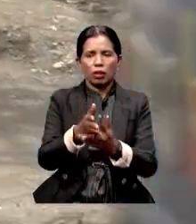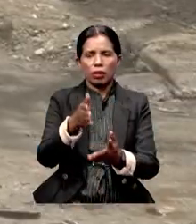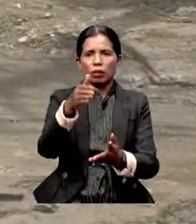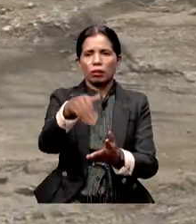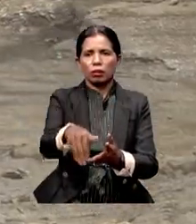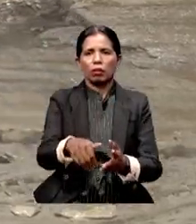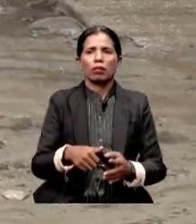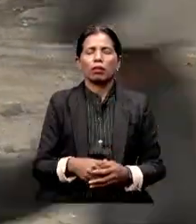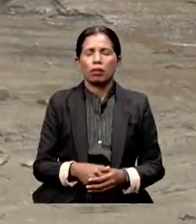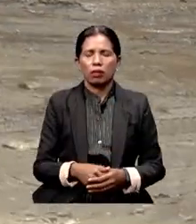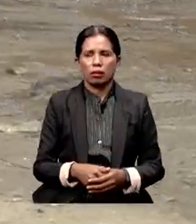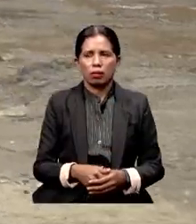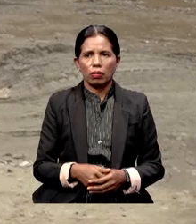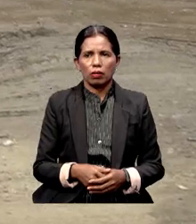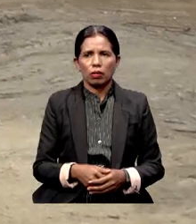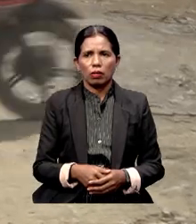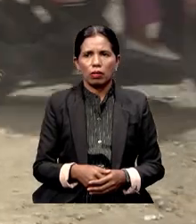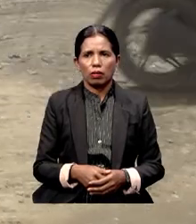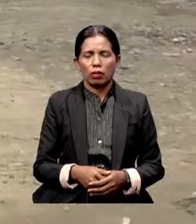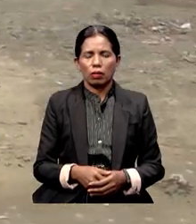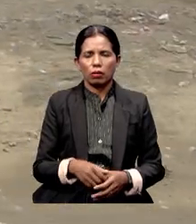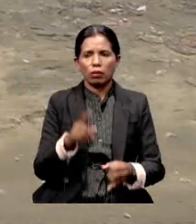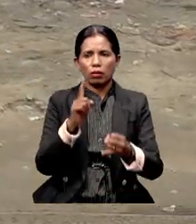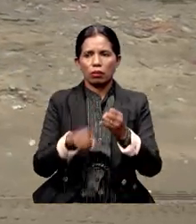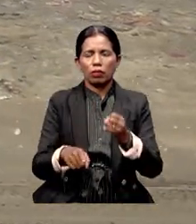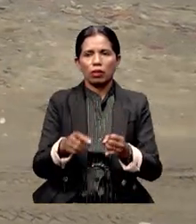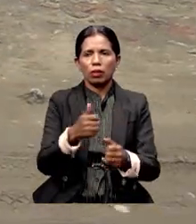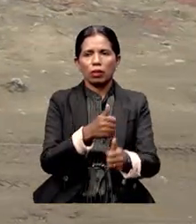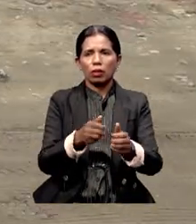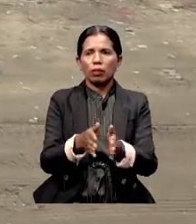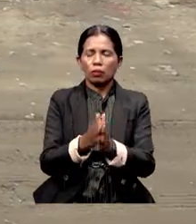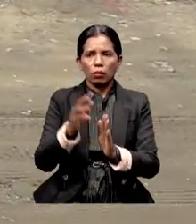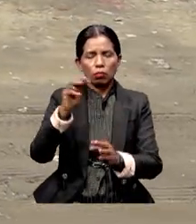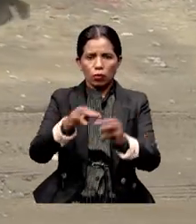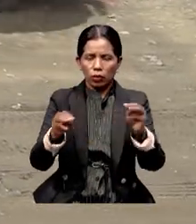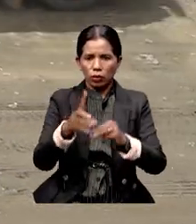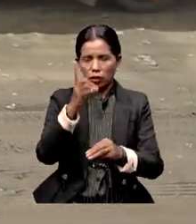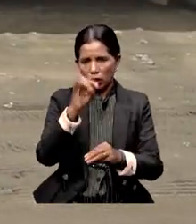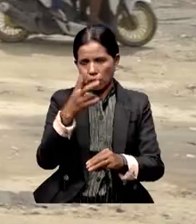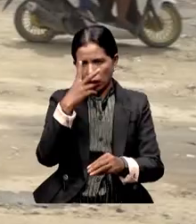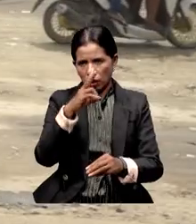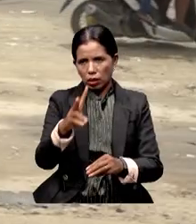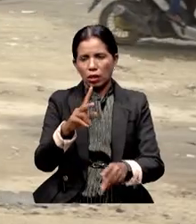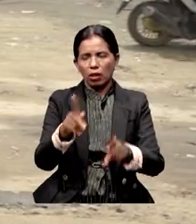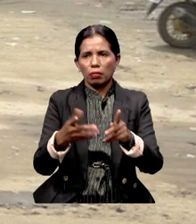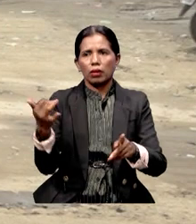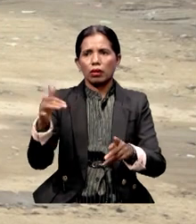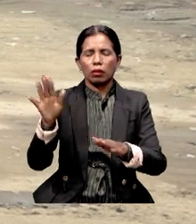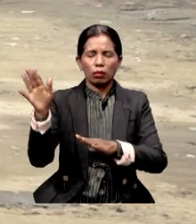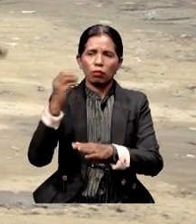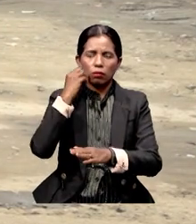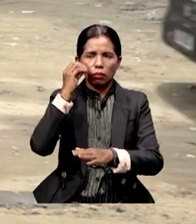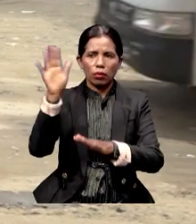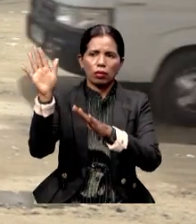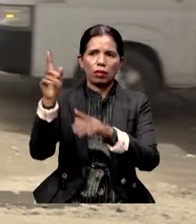menyebaro nanyi level tum narsi da ikus ididak tamani ta husu munisipi di lia tu hare ba lili ba komunidade sene hela sa valete na